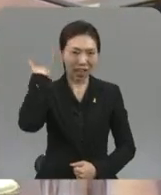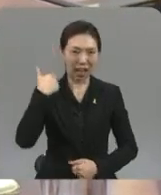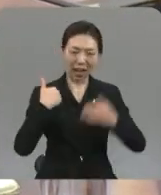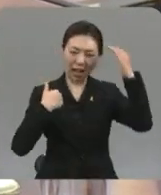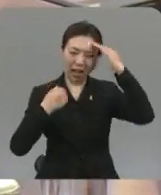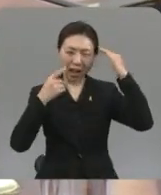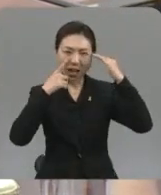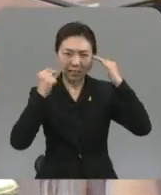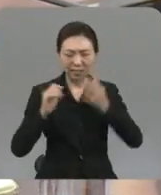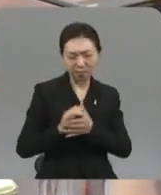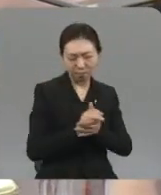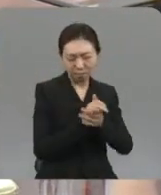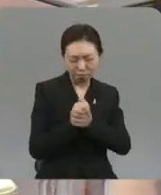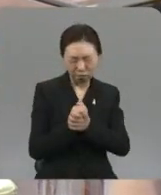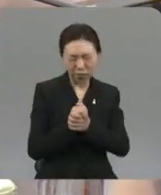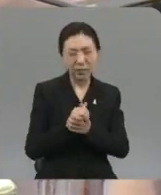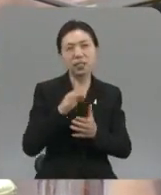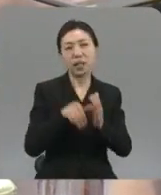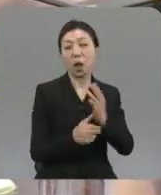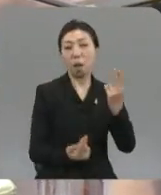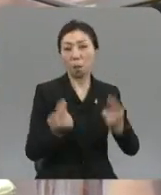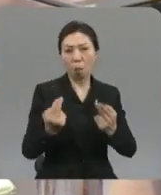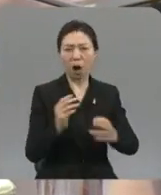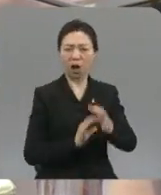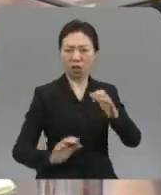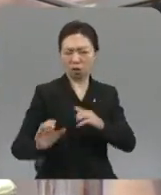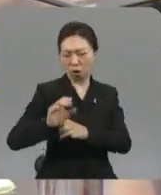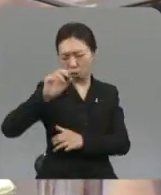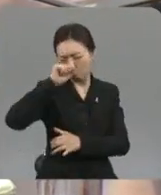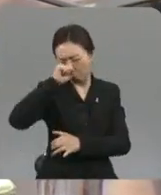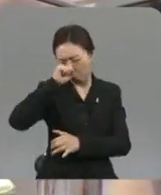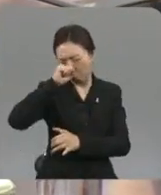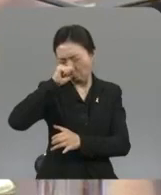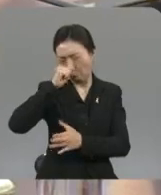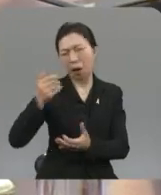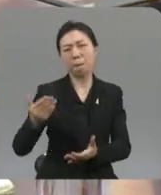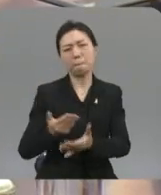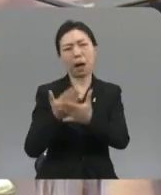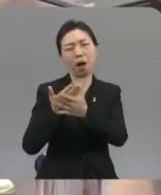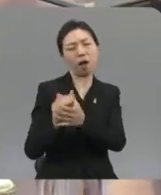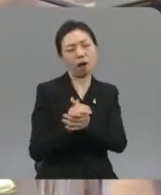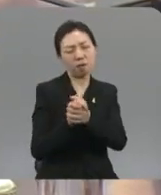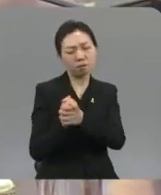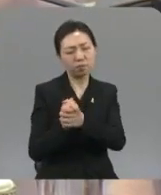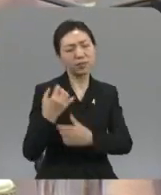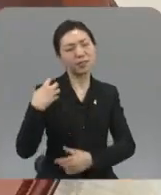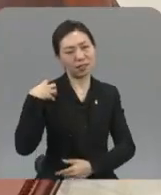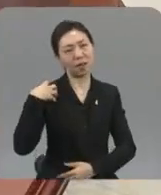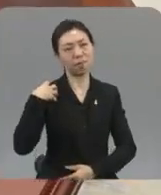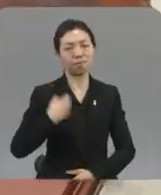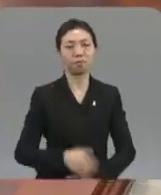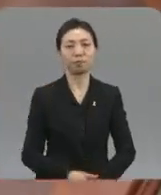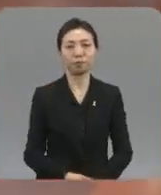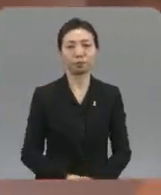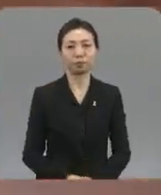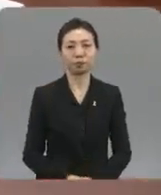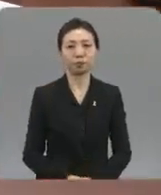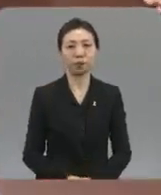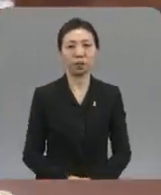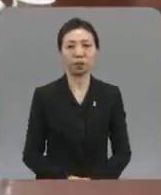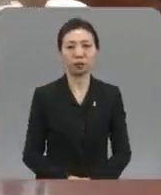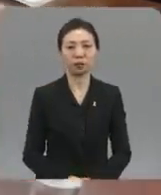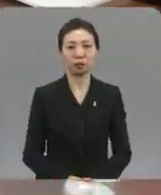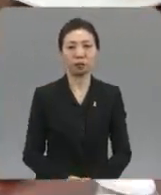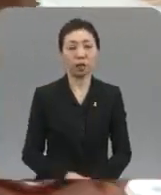travail forcé sans présenter d'excuses concrètes durant la conférence de presse conjointes yuns of your la déclaré que la restauration de la